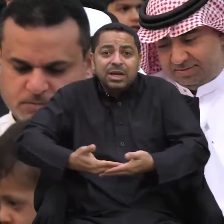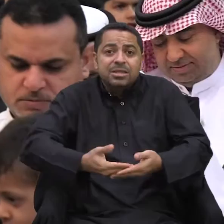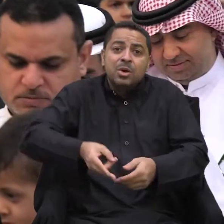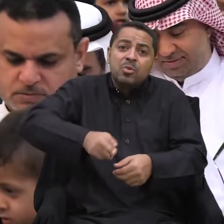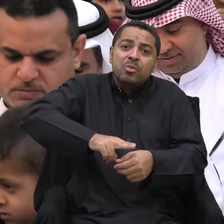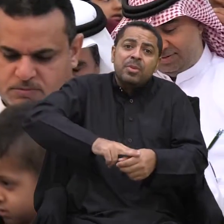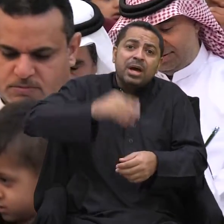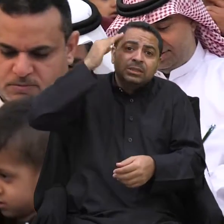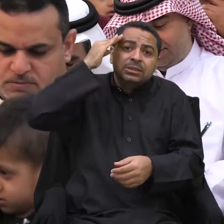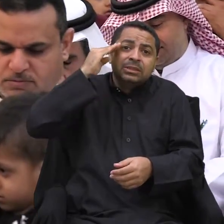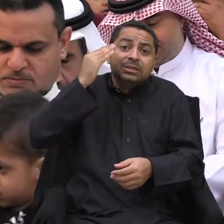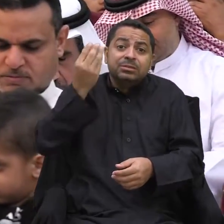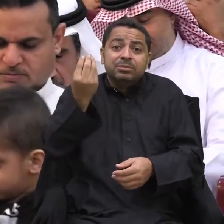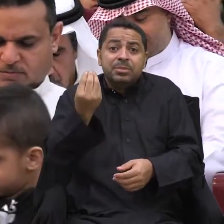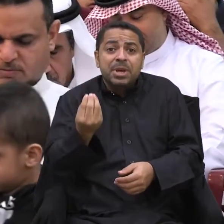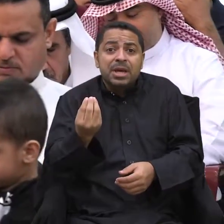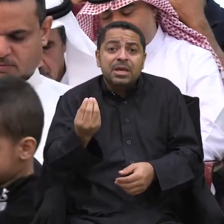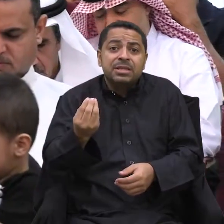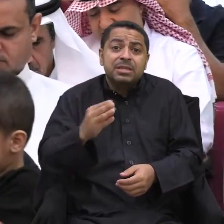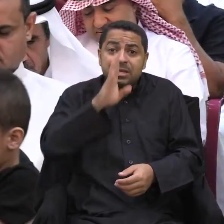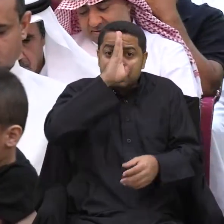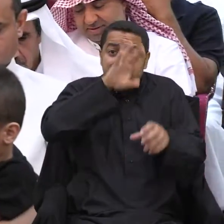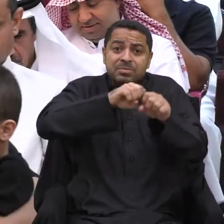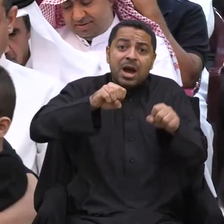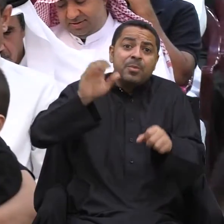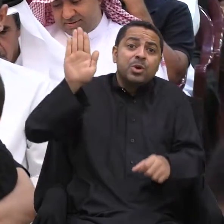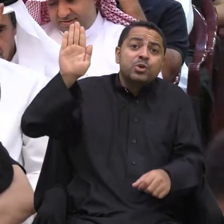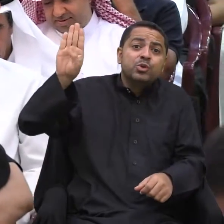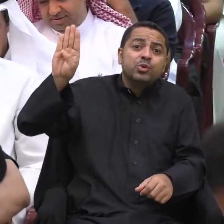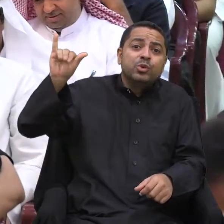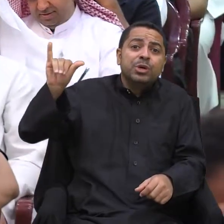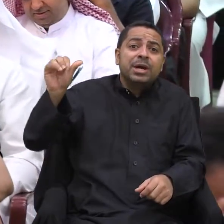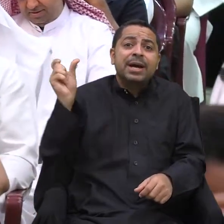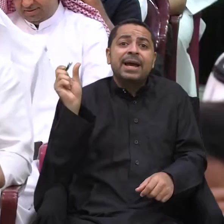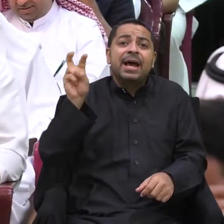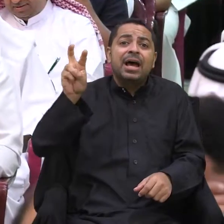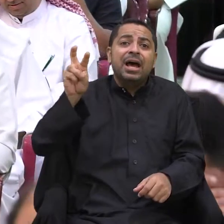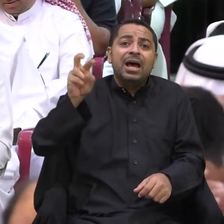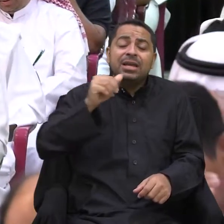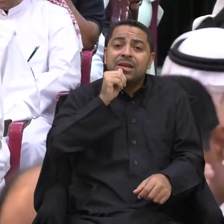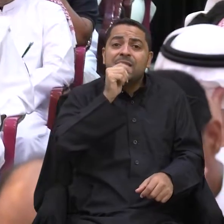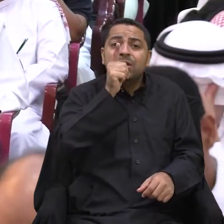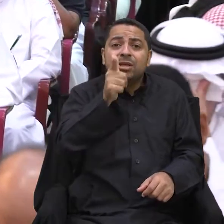تنادي، يا ياب العطش هالمرة دفادي،